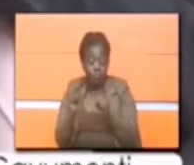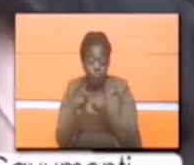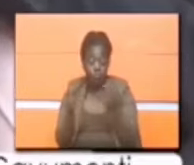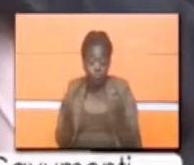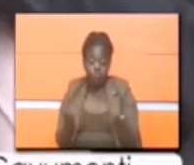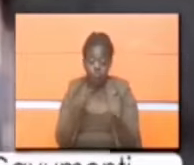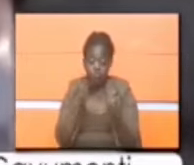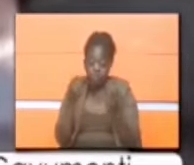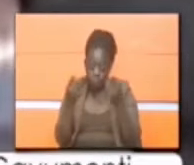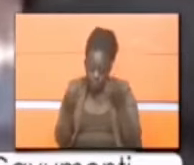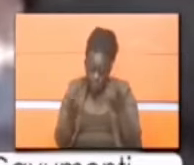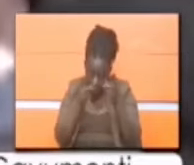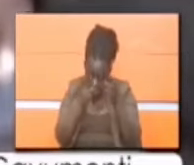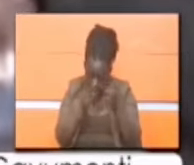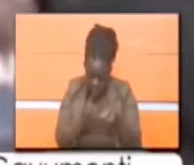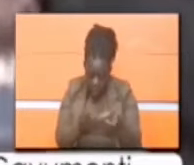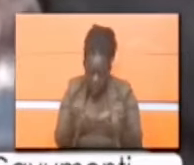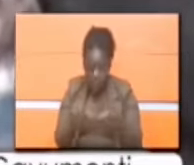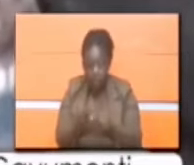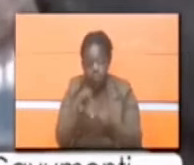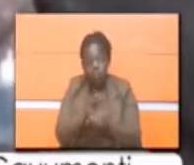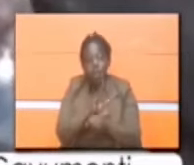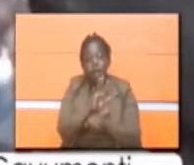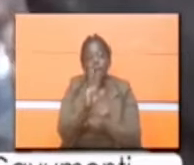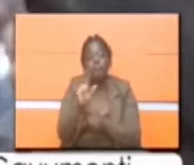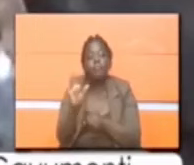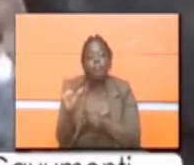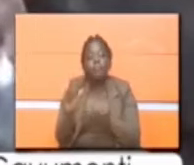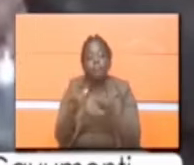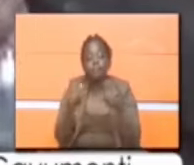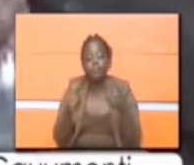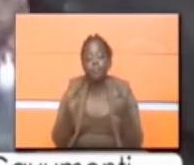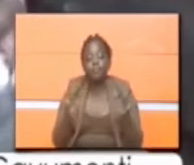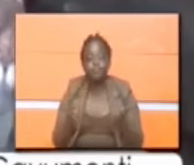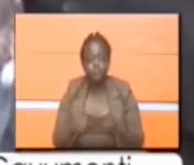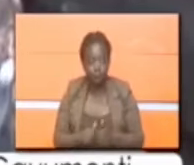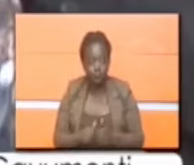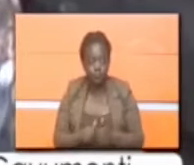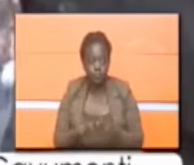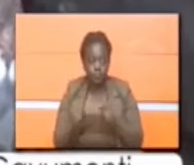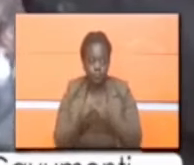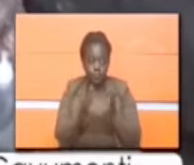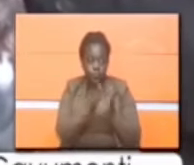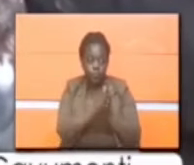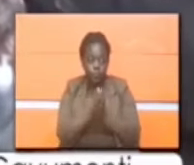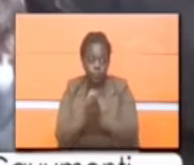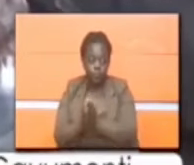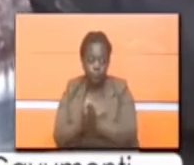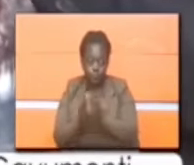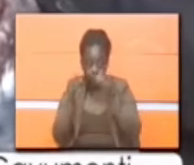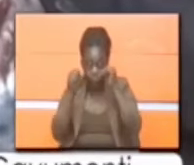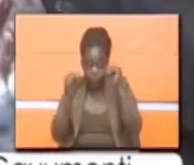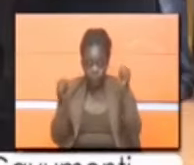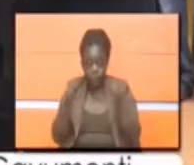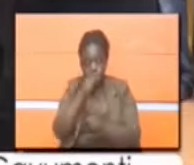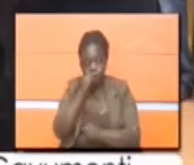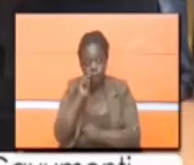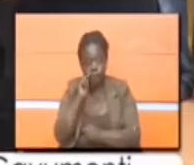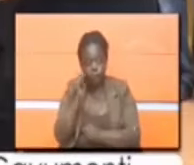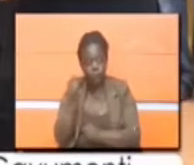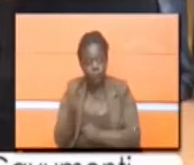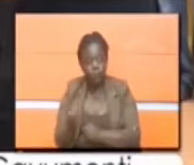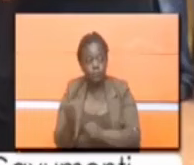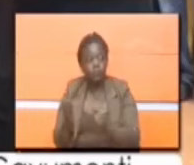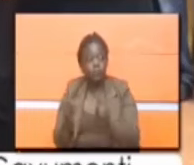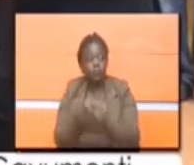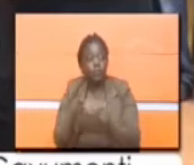mukozi ow'eggonjebwa era yakola emirimu gye bulungi nnyo era yasiimibwa nnyo pulezidenti Museveni.